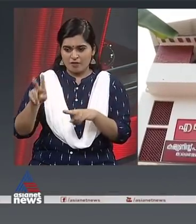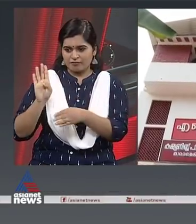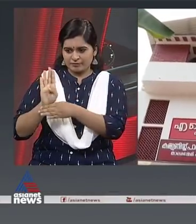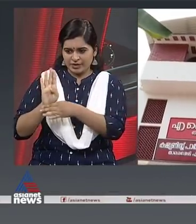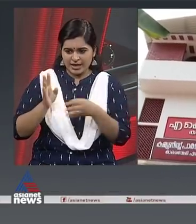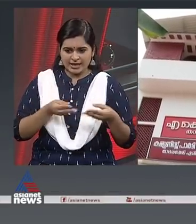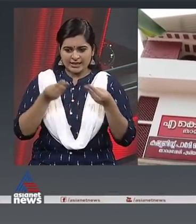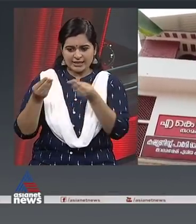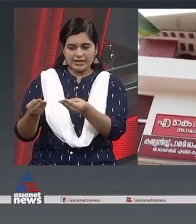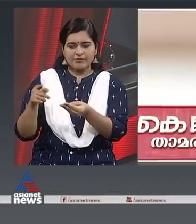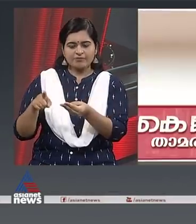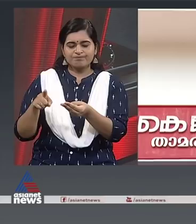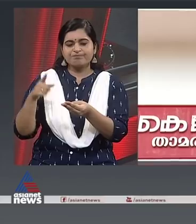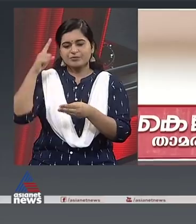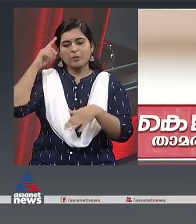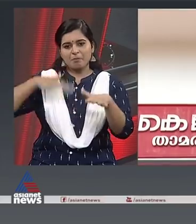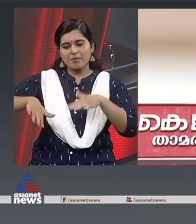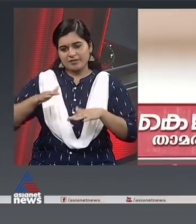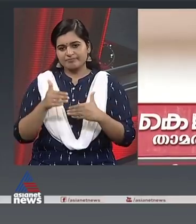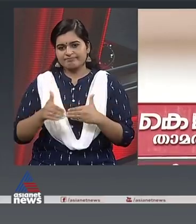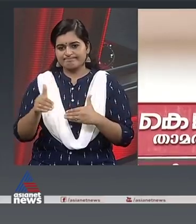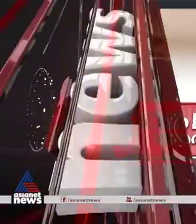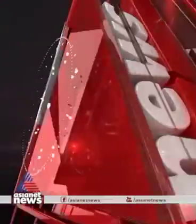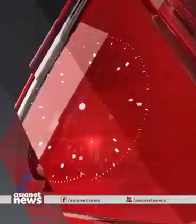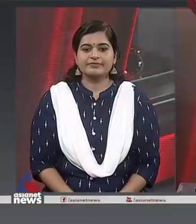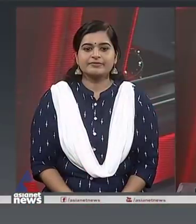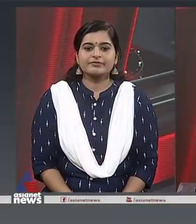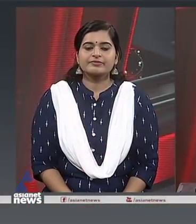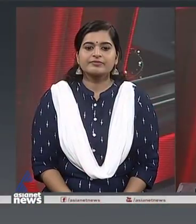നിലനിർത്താനാണ് LDFന്റെ നീക്കം. ഏഷ്യാനെറ്റ് ന്യൂസ് കോഴിക്കോട്.